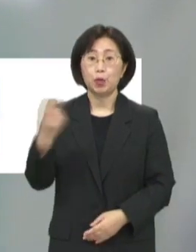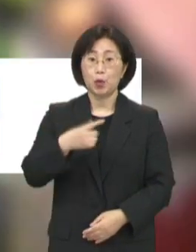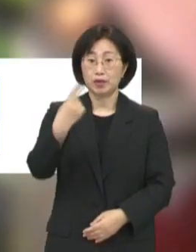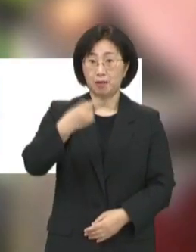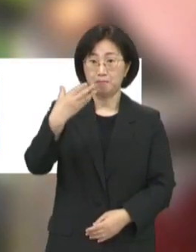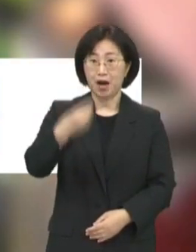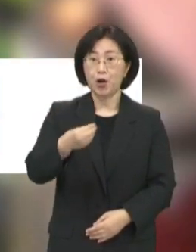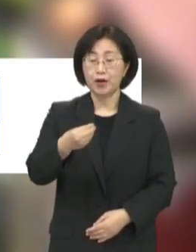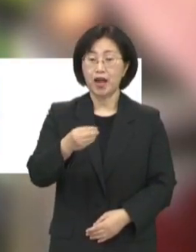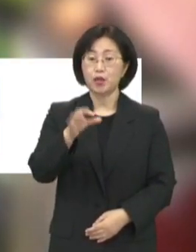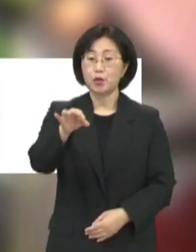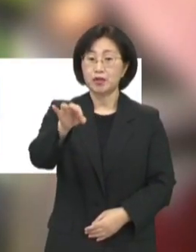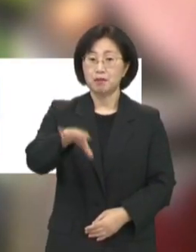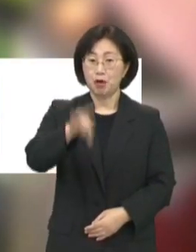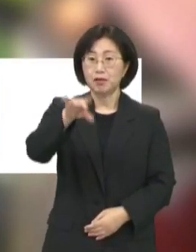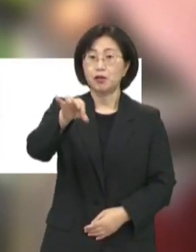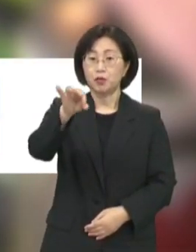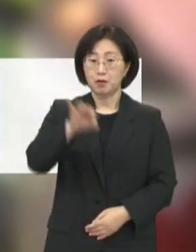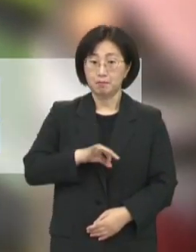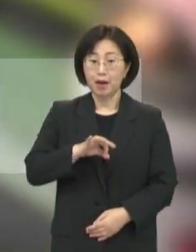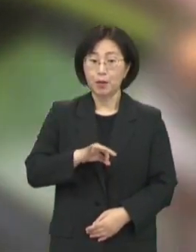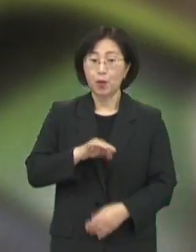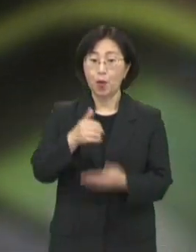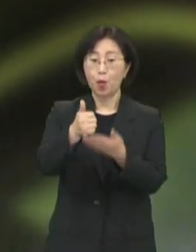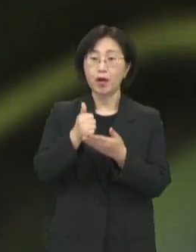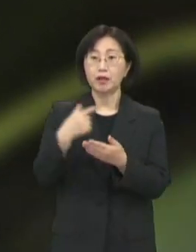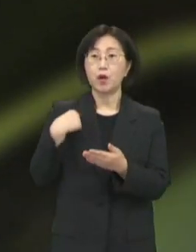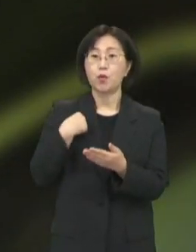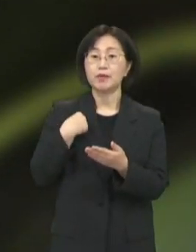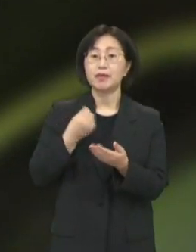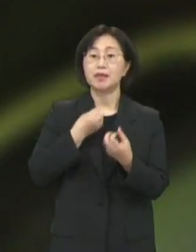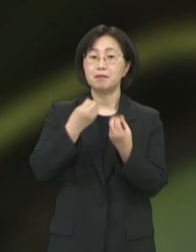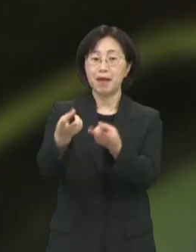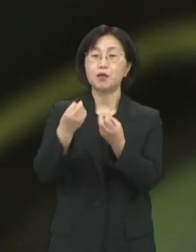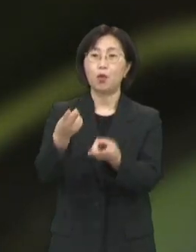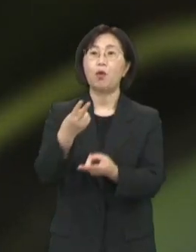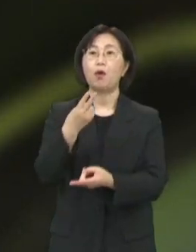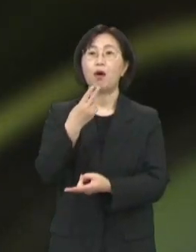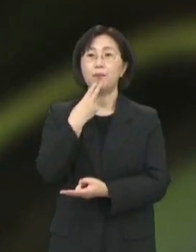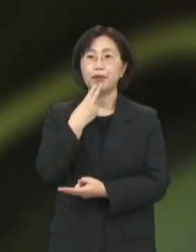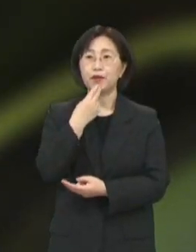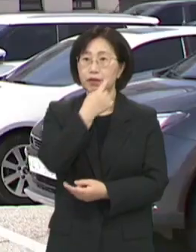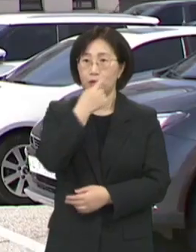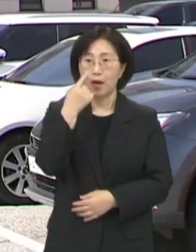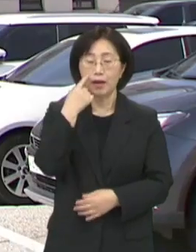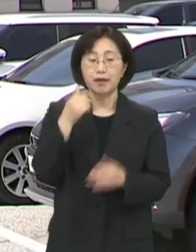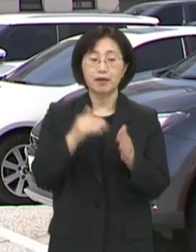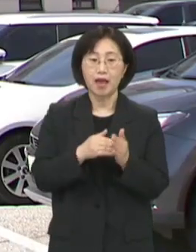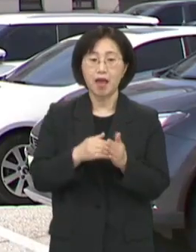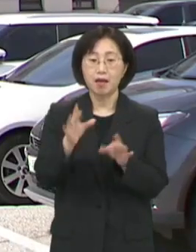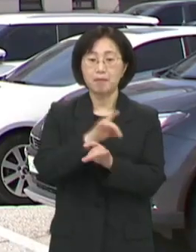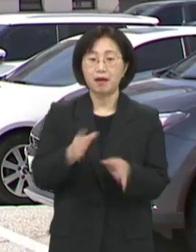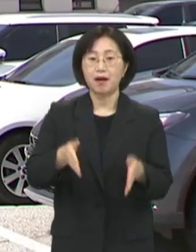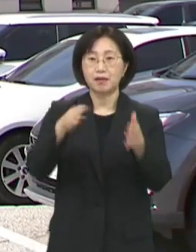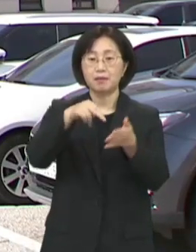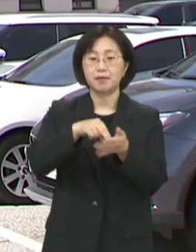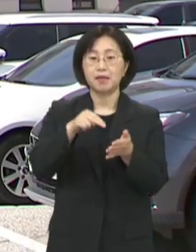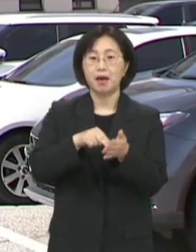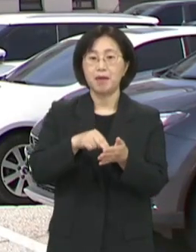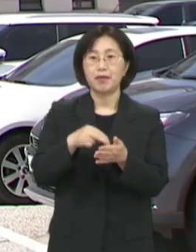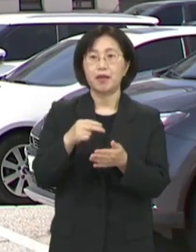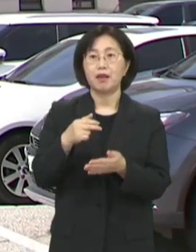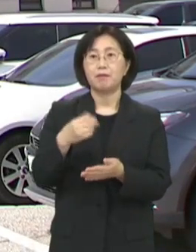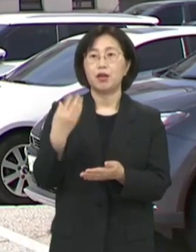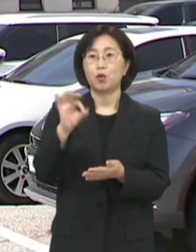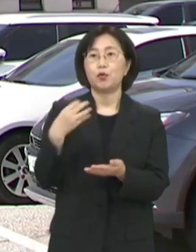추궁했으나 선결제 고객들의 상품 을 송하지 않은 사실도 추가로 확인된 가운데 백화점측은 고객 결제금액을 전액